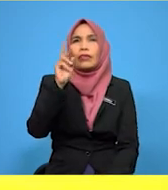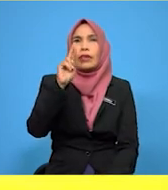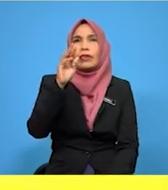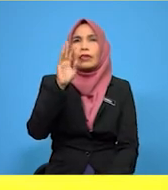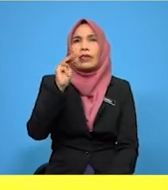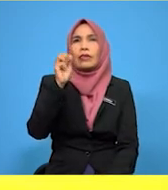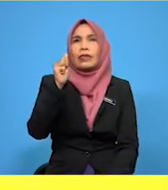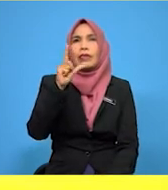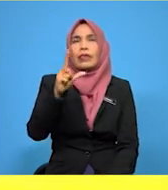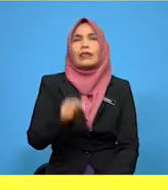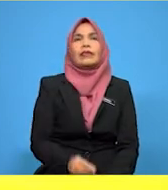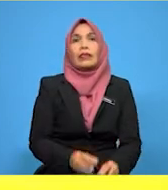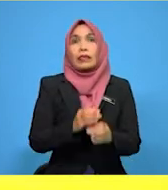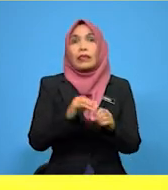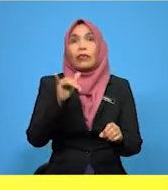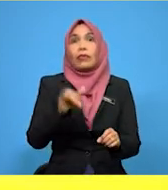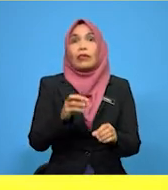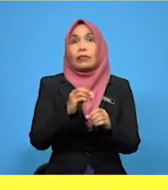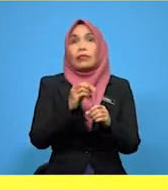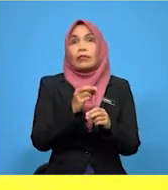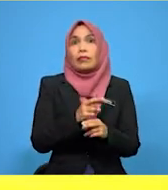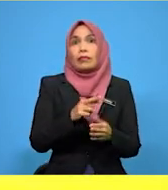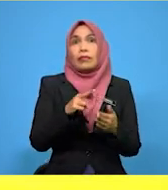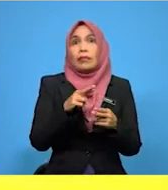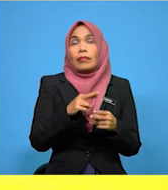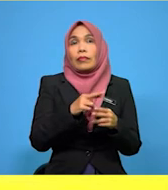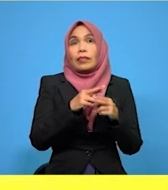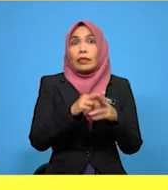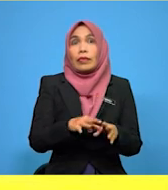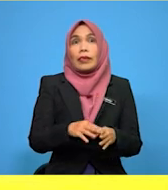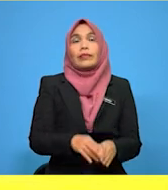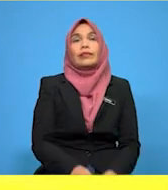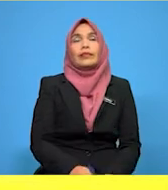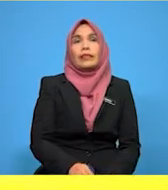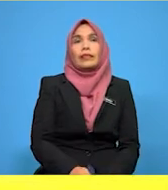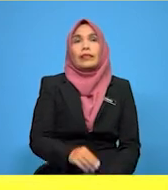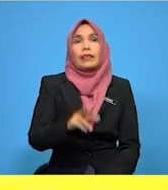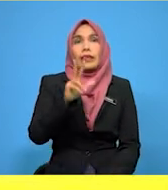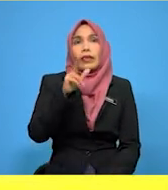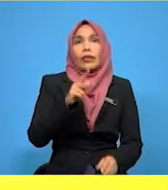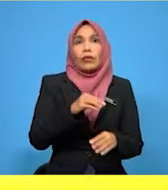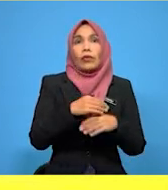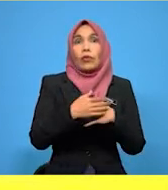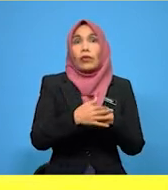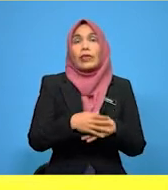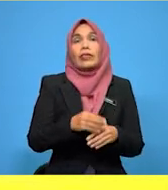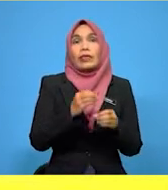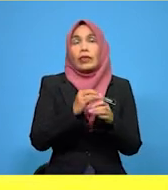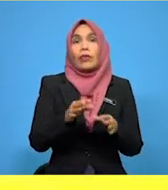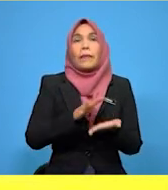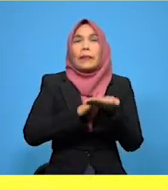3. Kulit telur bersih, 4. Tekstur permukaan telur yang seragam.